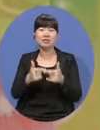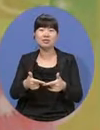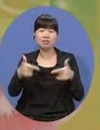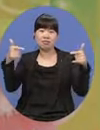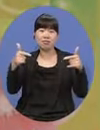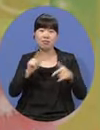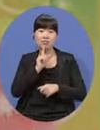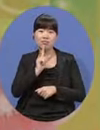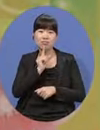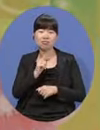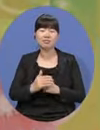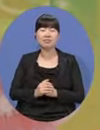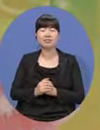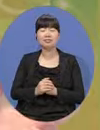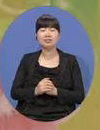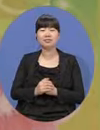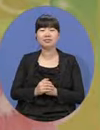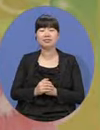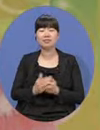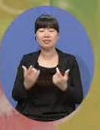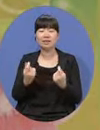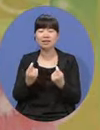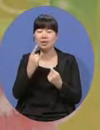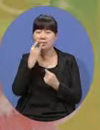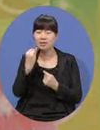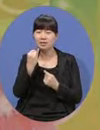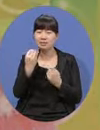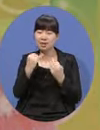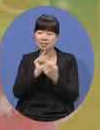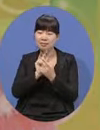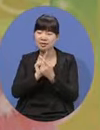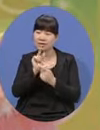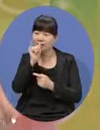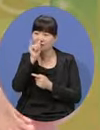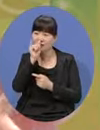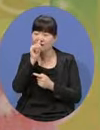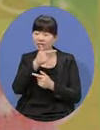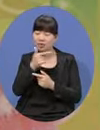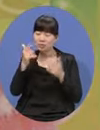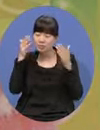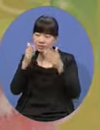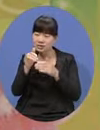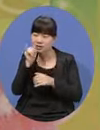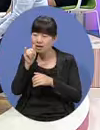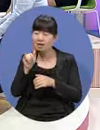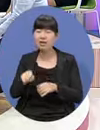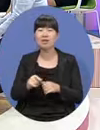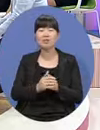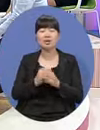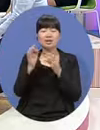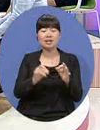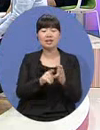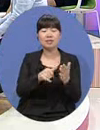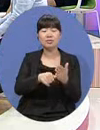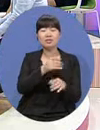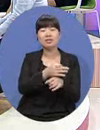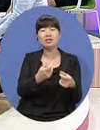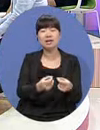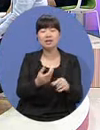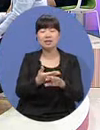많다고 그렇게 얘기를 하시거든요 선생님 주변에서 이런 어머님들 상당히 많으시죠 너무 올인하시는 예 세일 때 물건 사는 거 같아요 그니까 남이